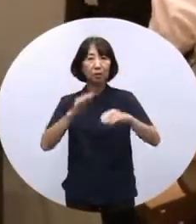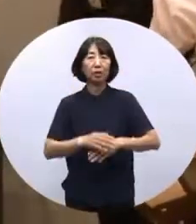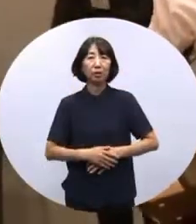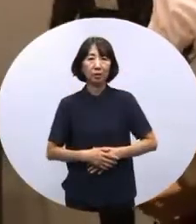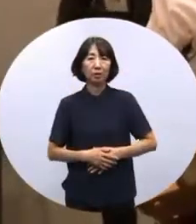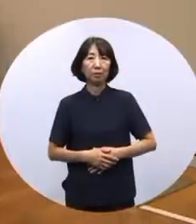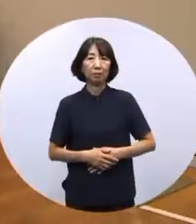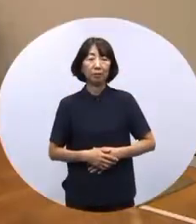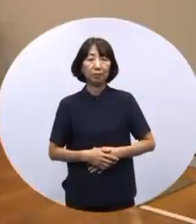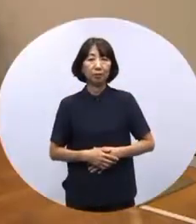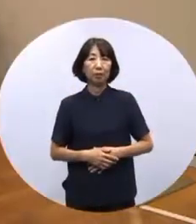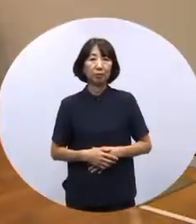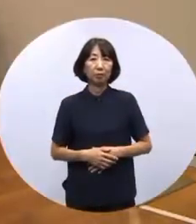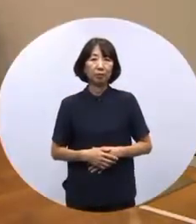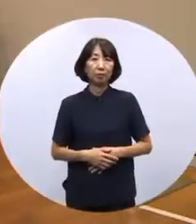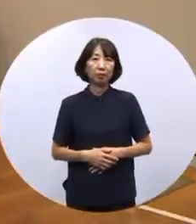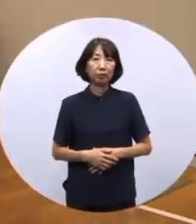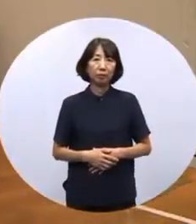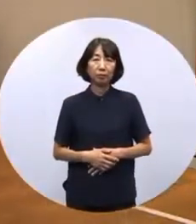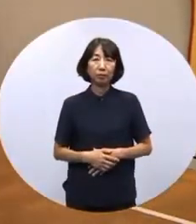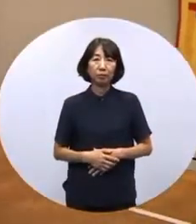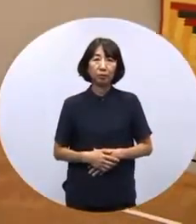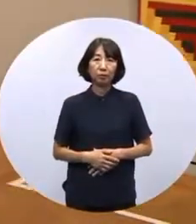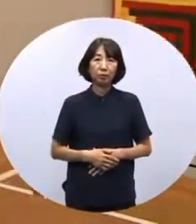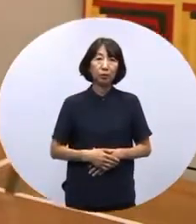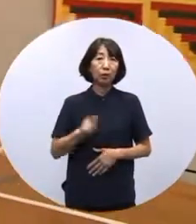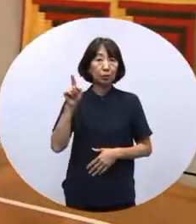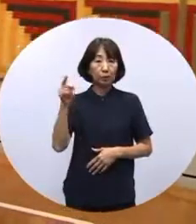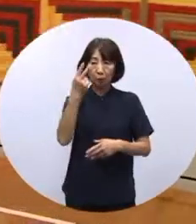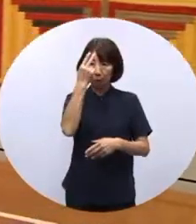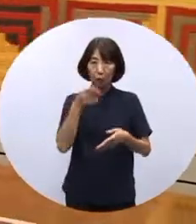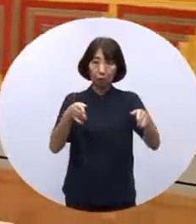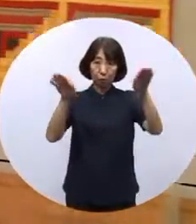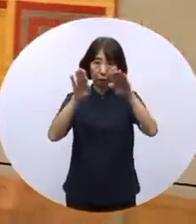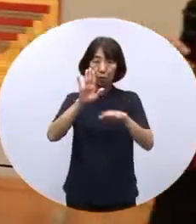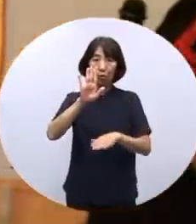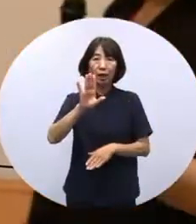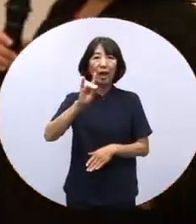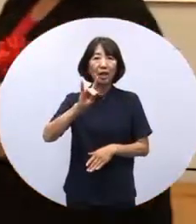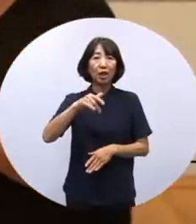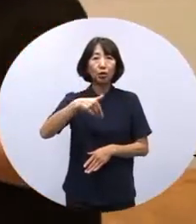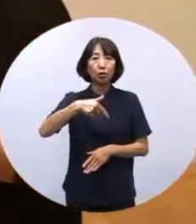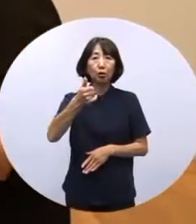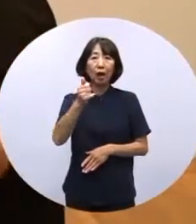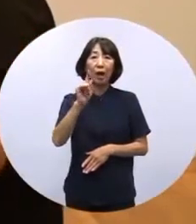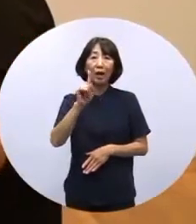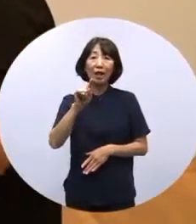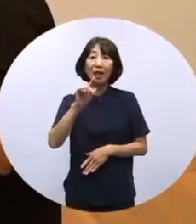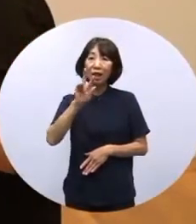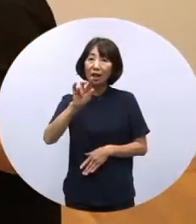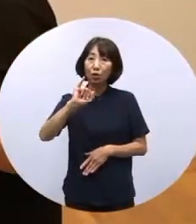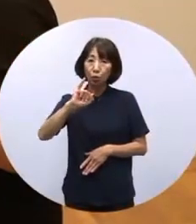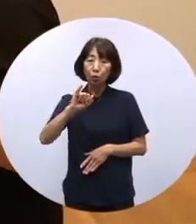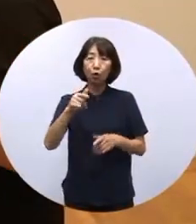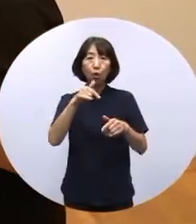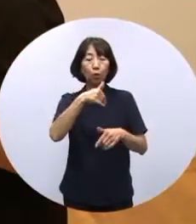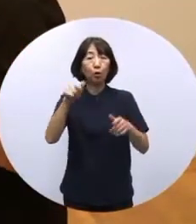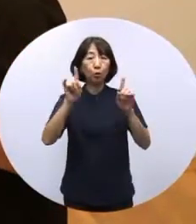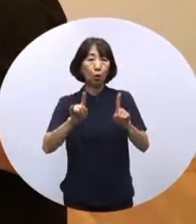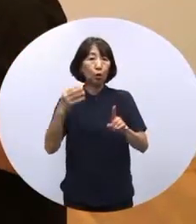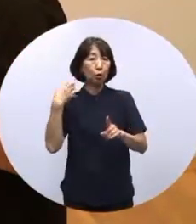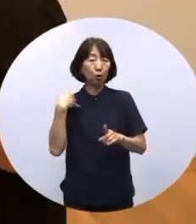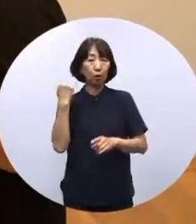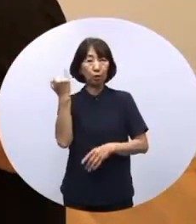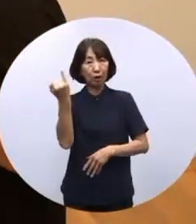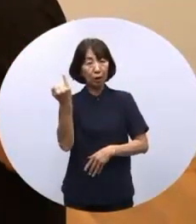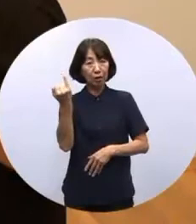。今回の内覧会ではホノルル美術館のテキスタイル部門の学芸員を務めるサラさん